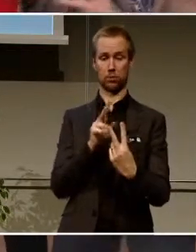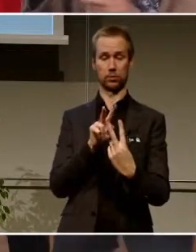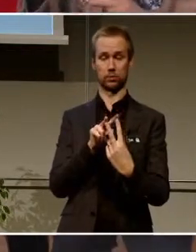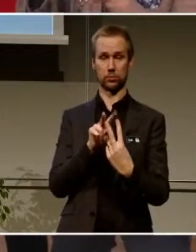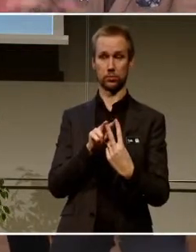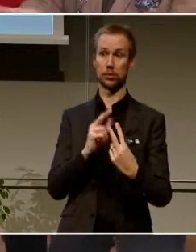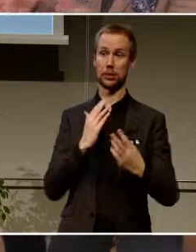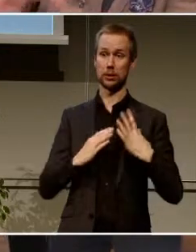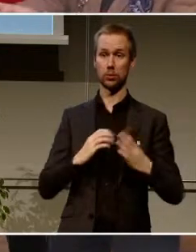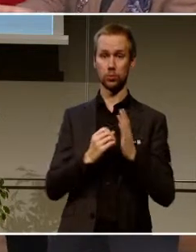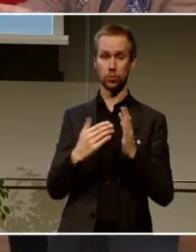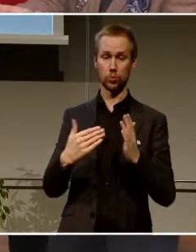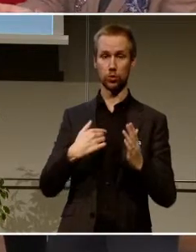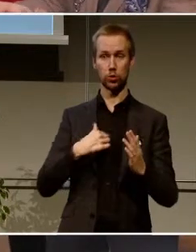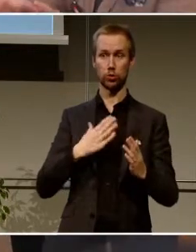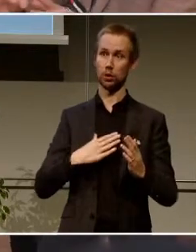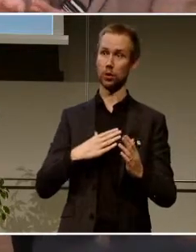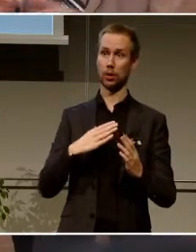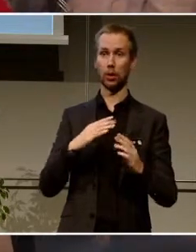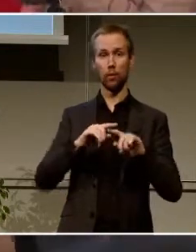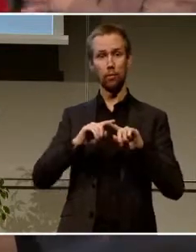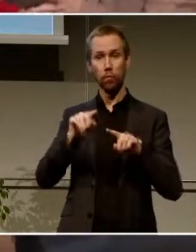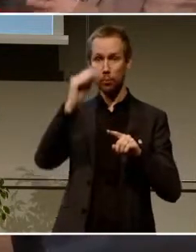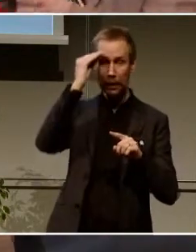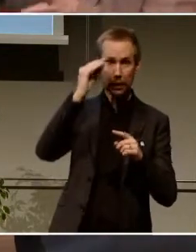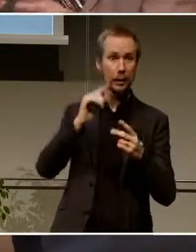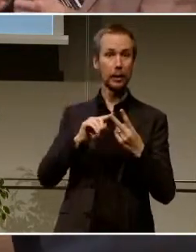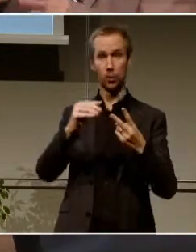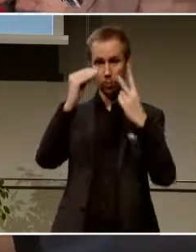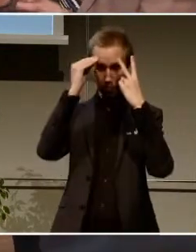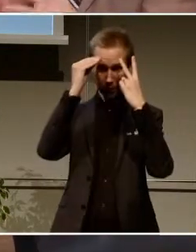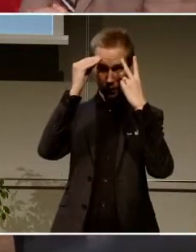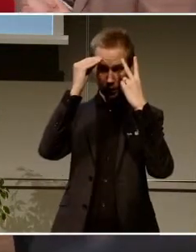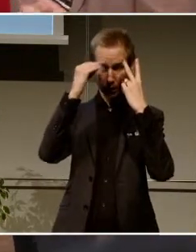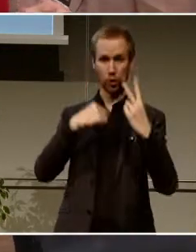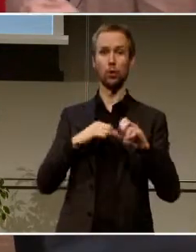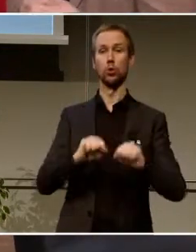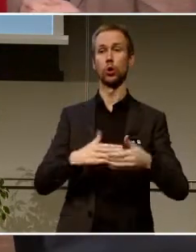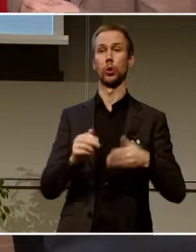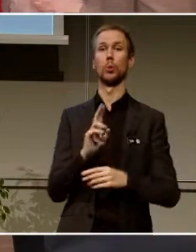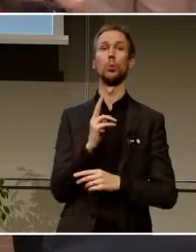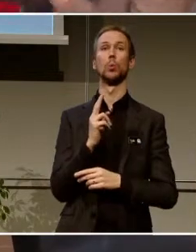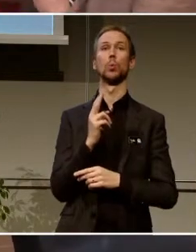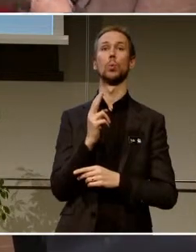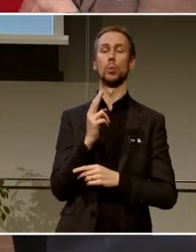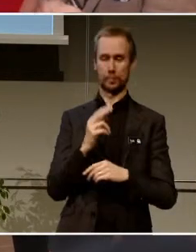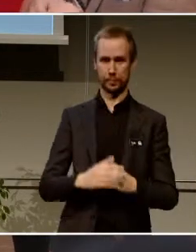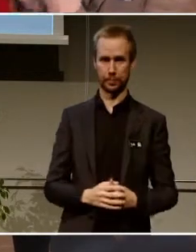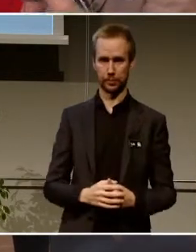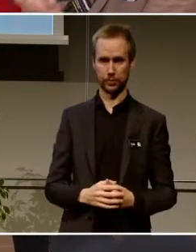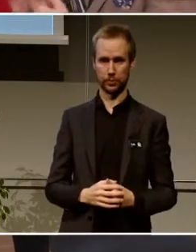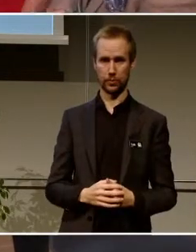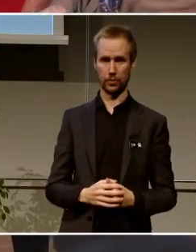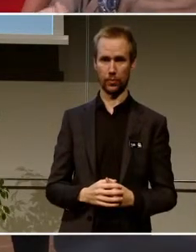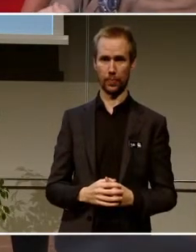är, för jag är ju verkligen så här, fortbildning, utbildning, det är det jag måste göra just nu. Det är panik. Så. Men där kommer in på de här väldigt